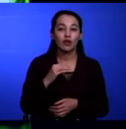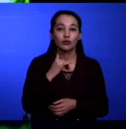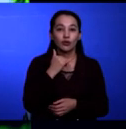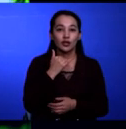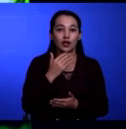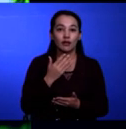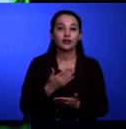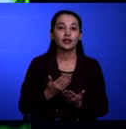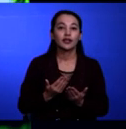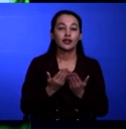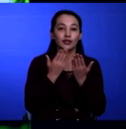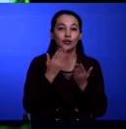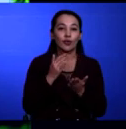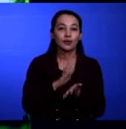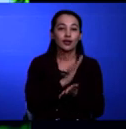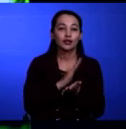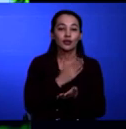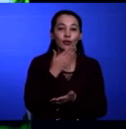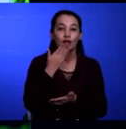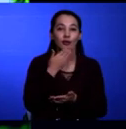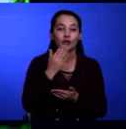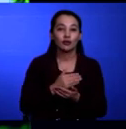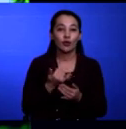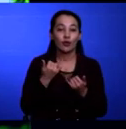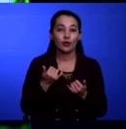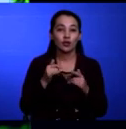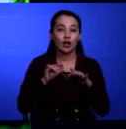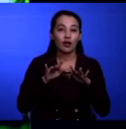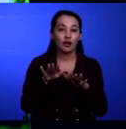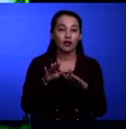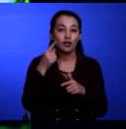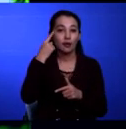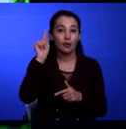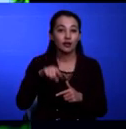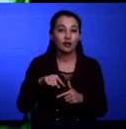qilyaptilar. Siz ushbu harakatni bildirgan rasmlarga